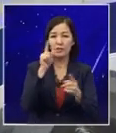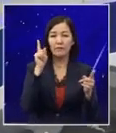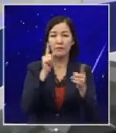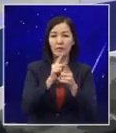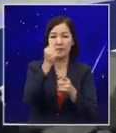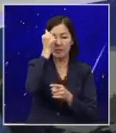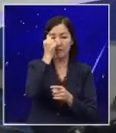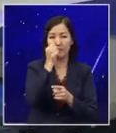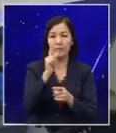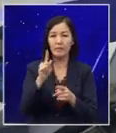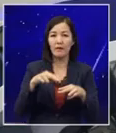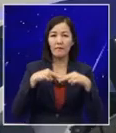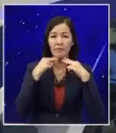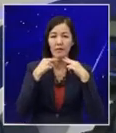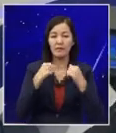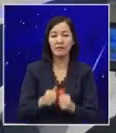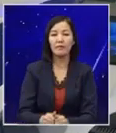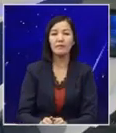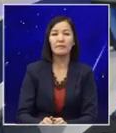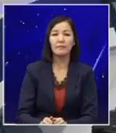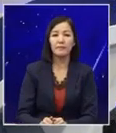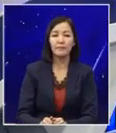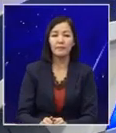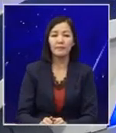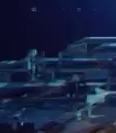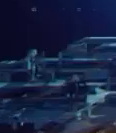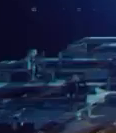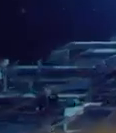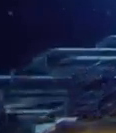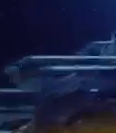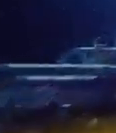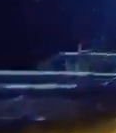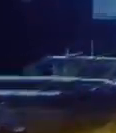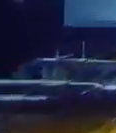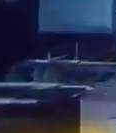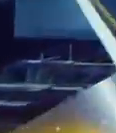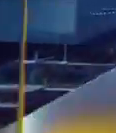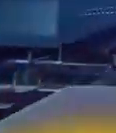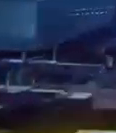прощаюсь. Увидимся завтра.